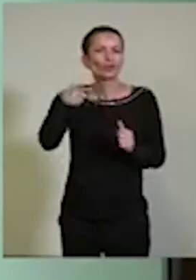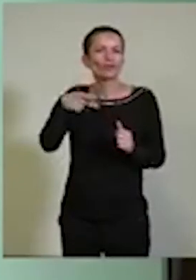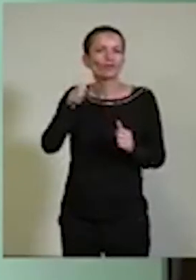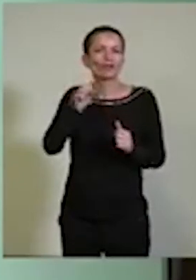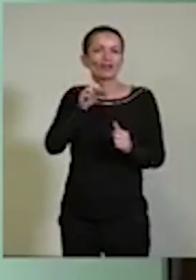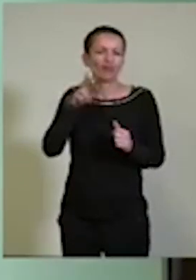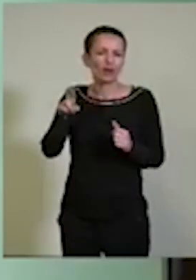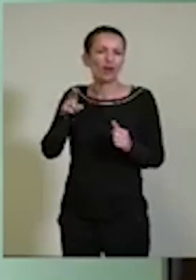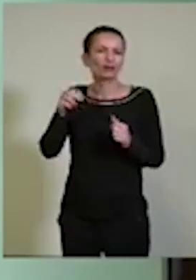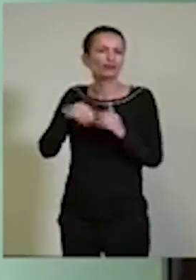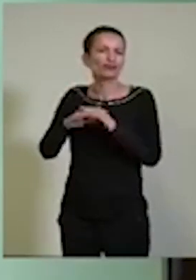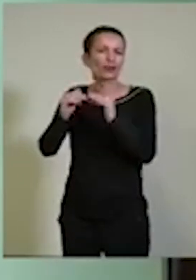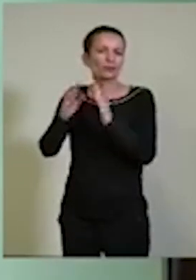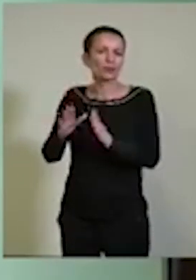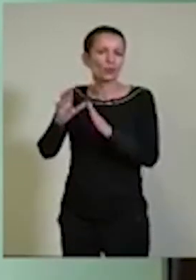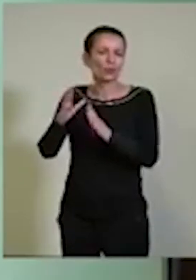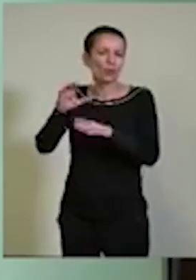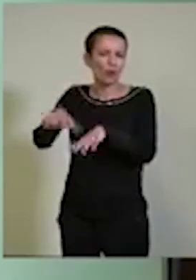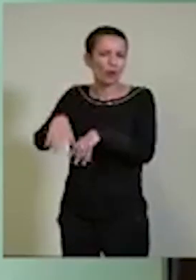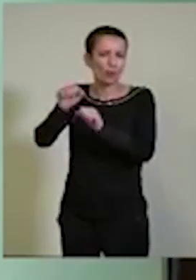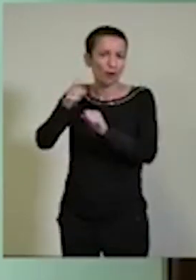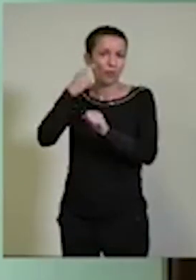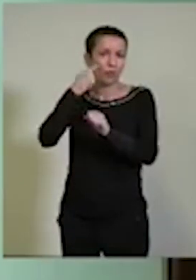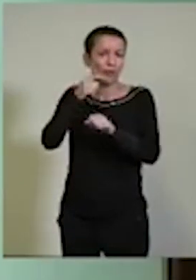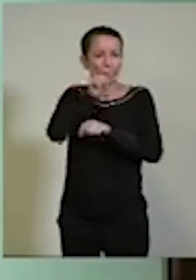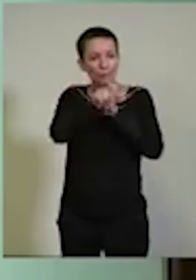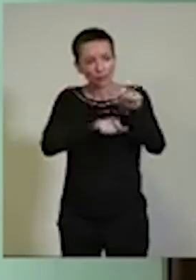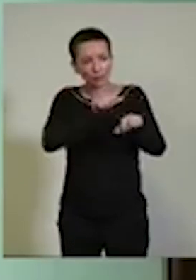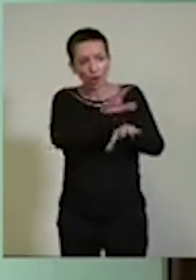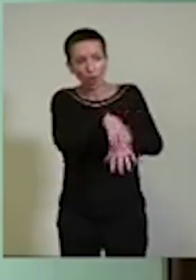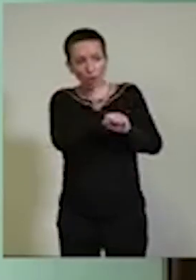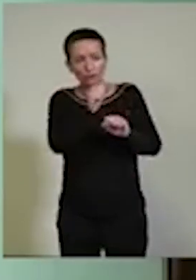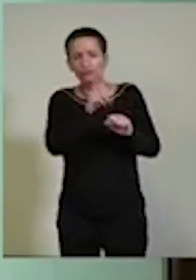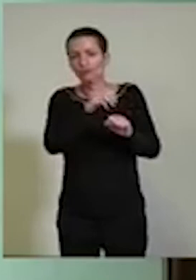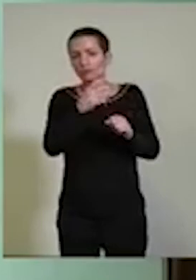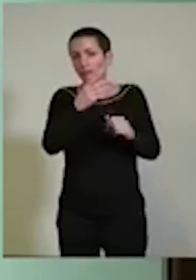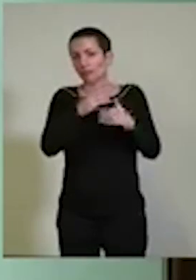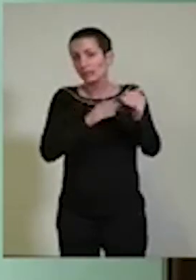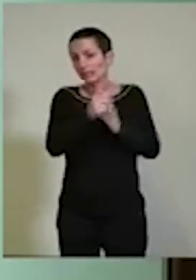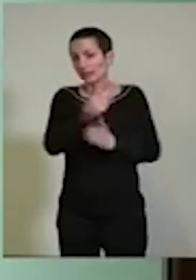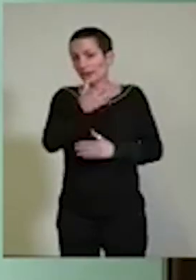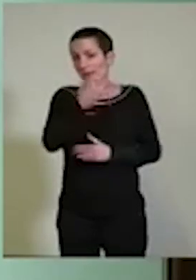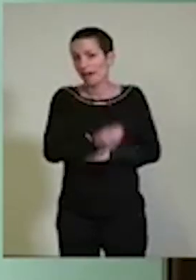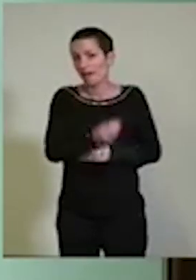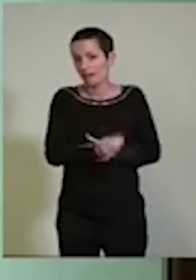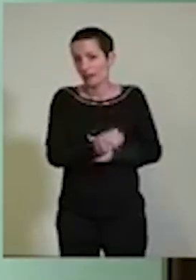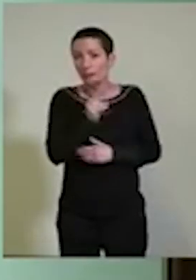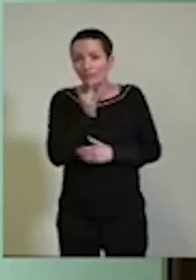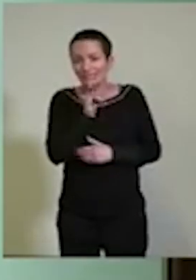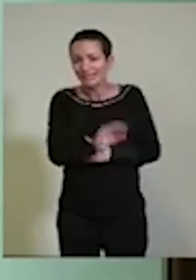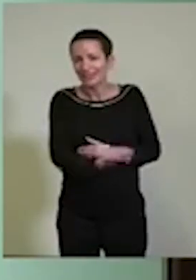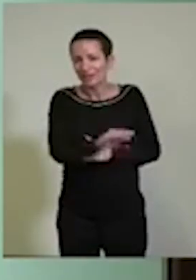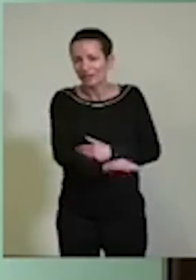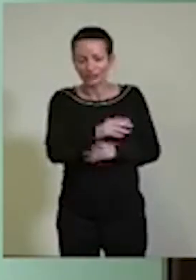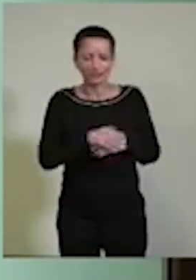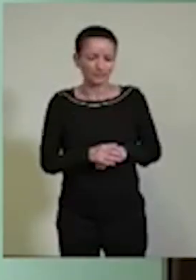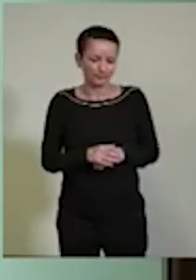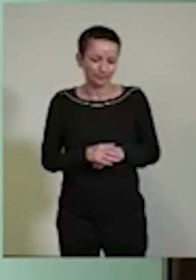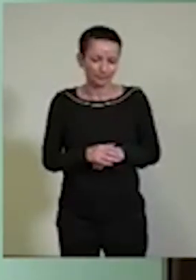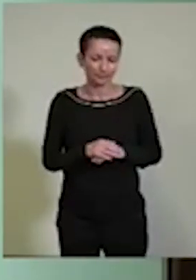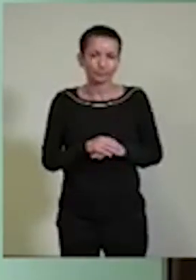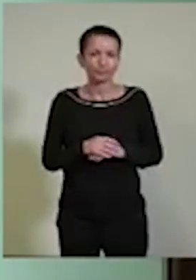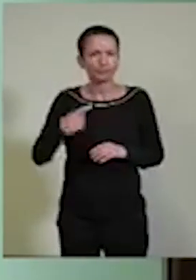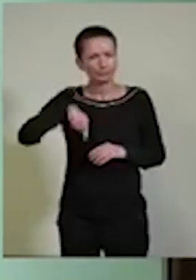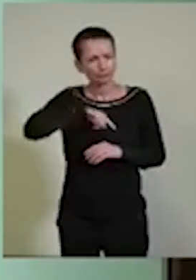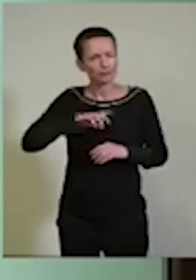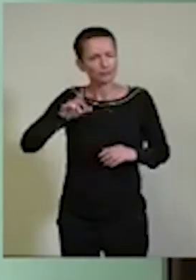l'Emploi sur les recrutements petite enfance, sur ce sujet. Donc on le prend à bras le corps. Ensuite, il